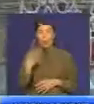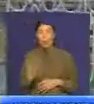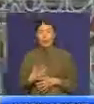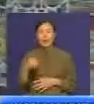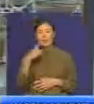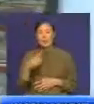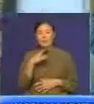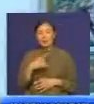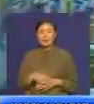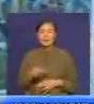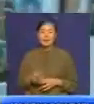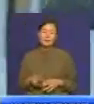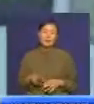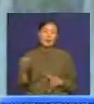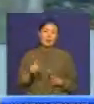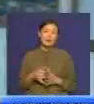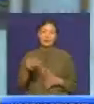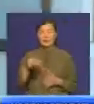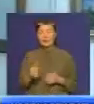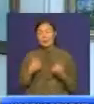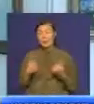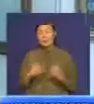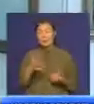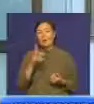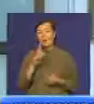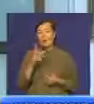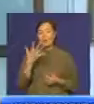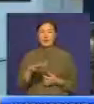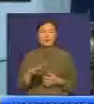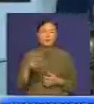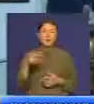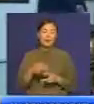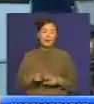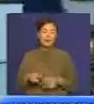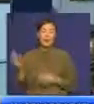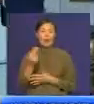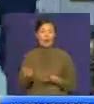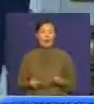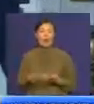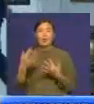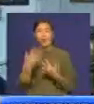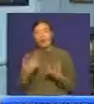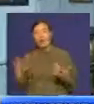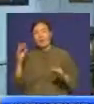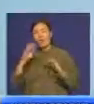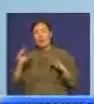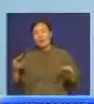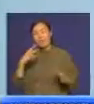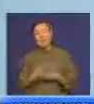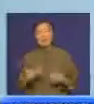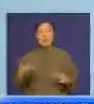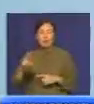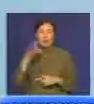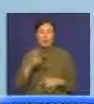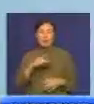картой Казахстана. Здесь представлено около 100 работ 50 отечественных художников и скульпторов. Выставка показала, что